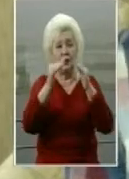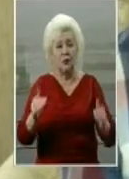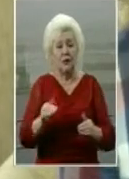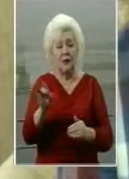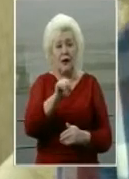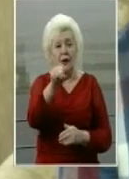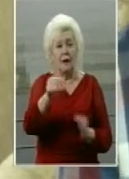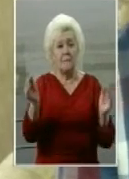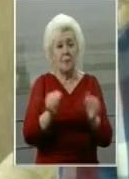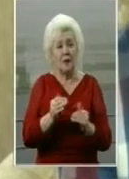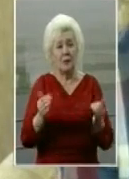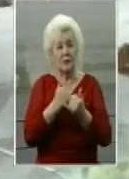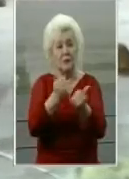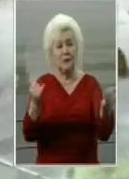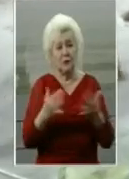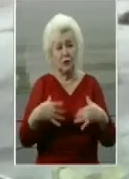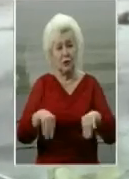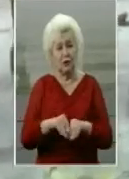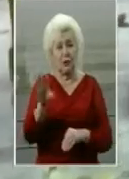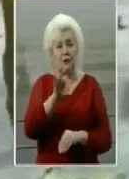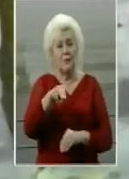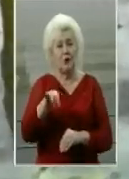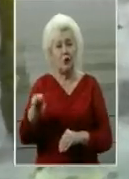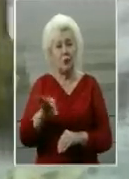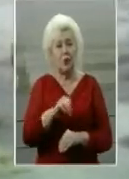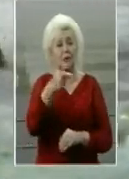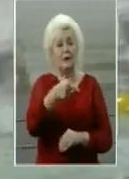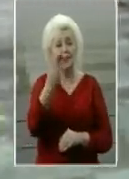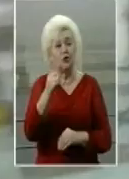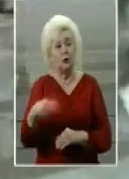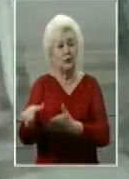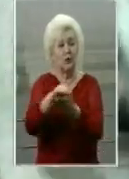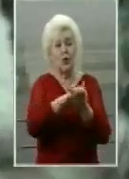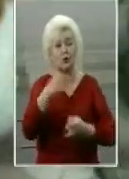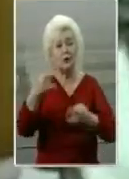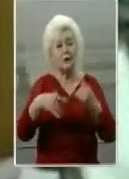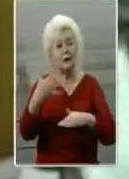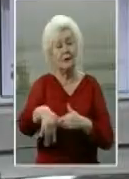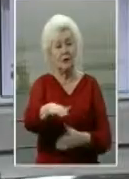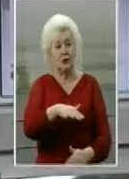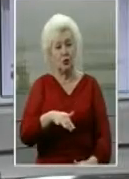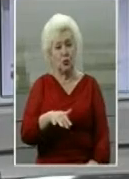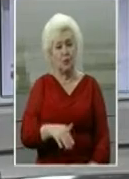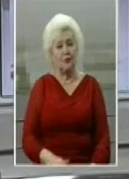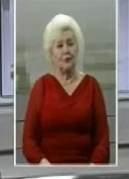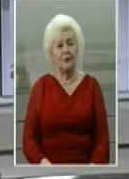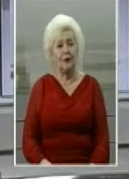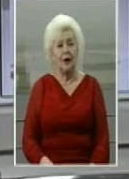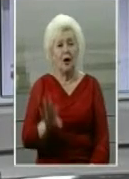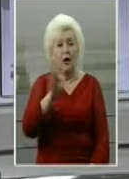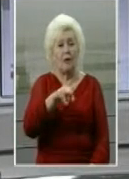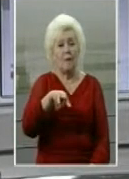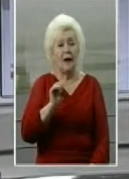або малозабезпечених родин. Олена Протопопова, Григорій Шматко, Суспільне, Херсон.